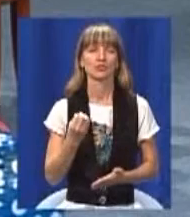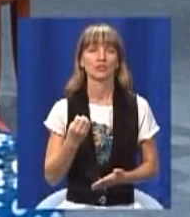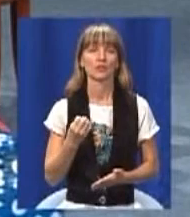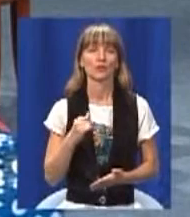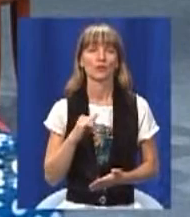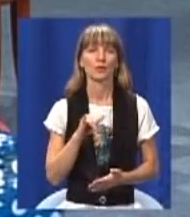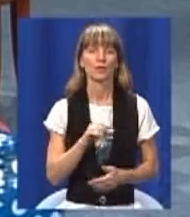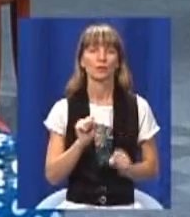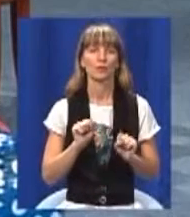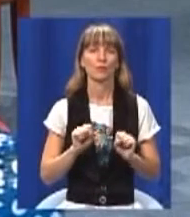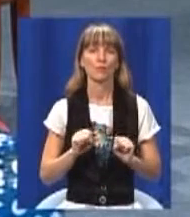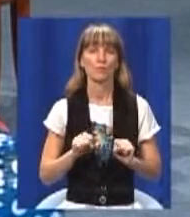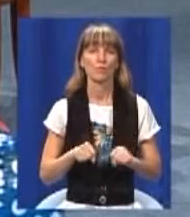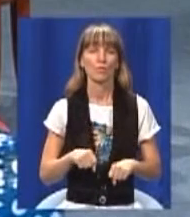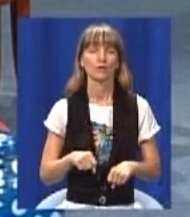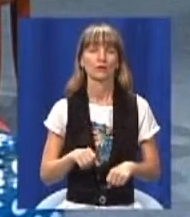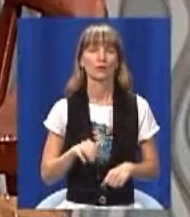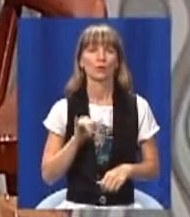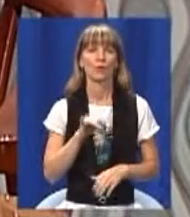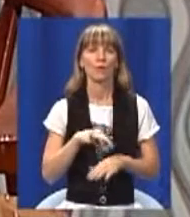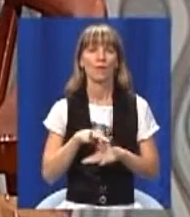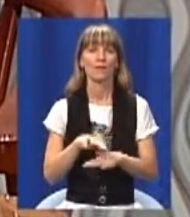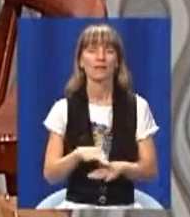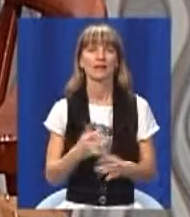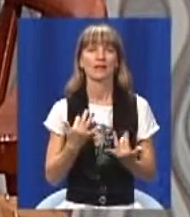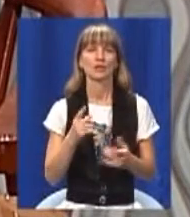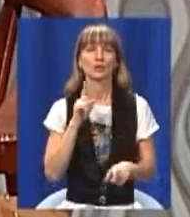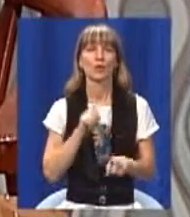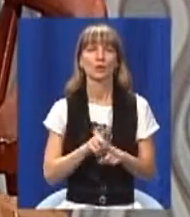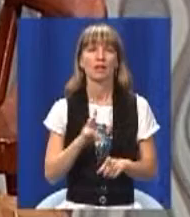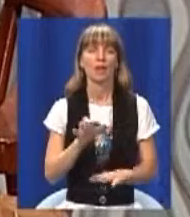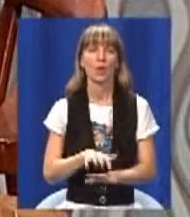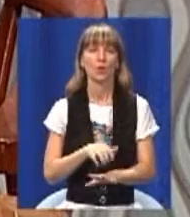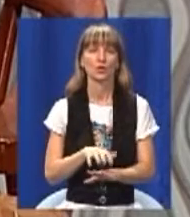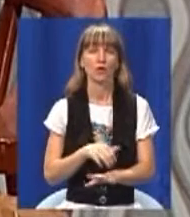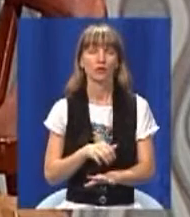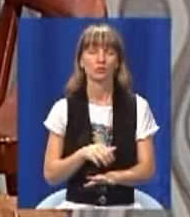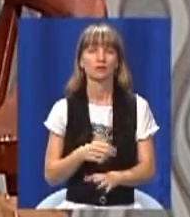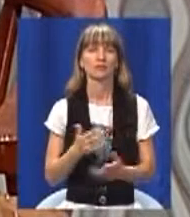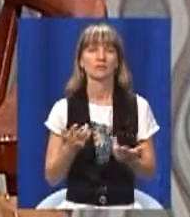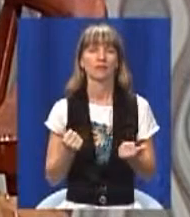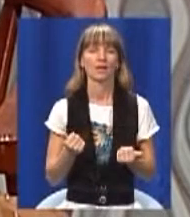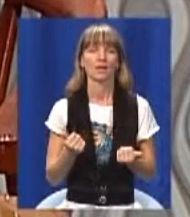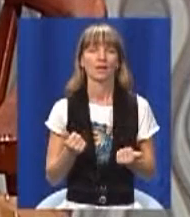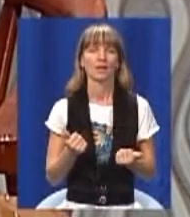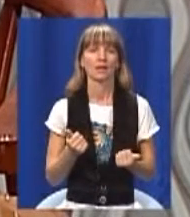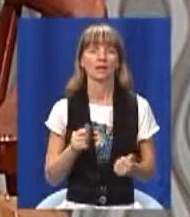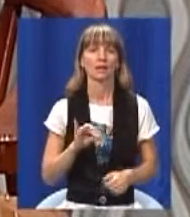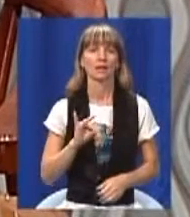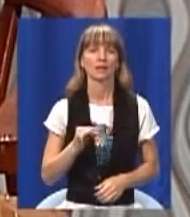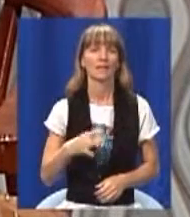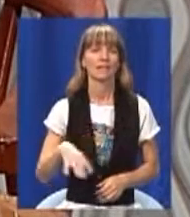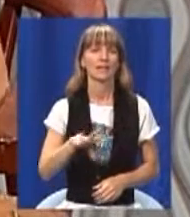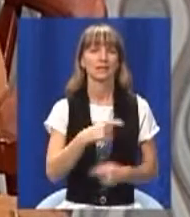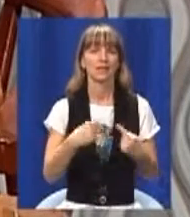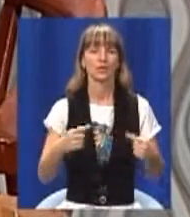їх можна, ну, їх поведінка дещо схожа на кошачу. Так, ну, а все